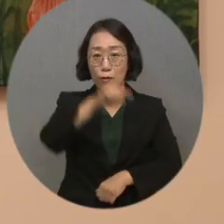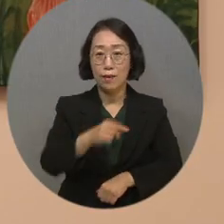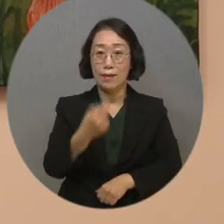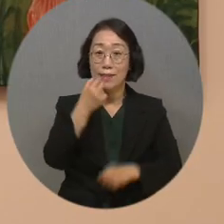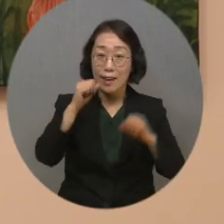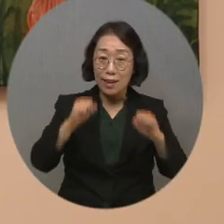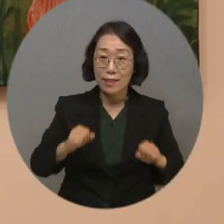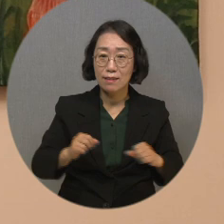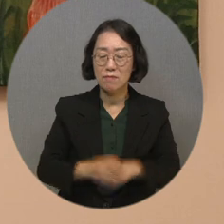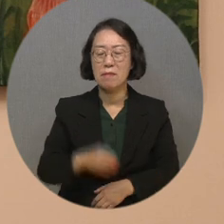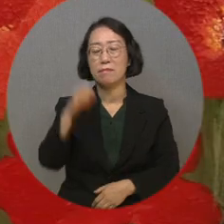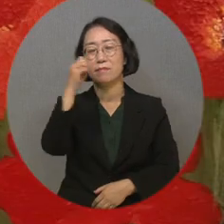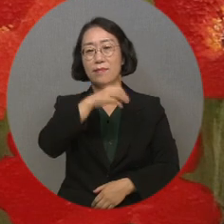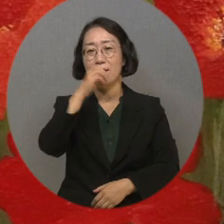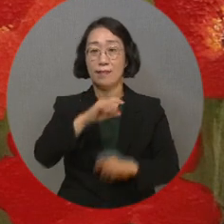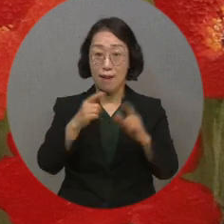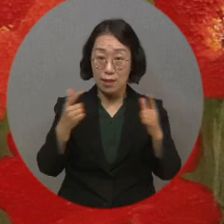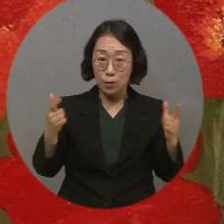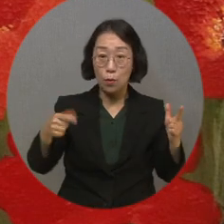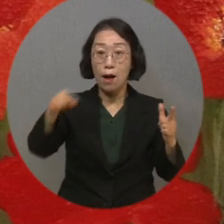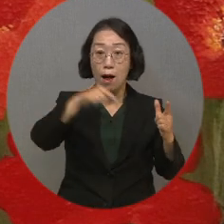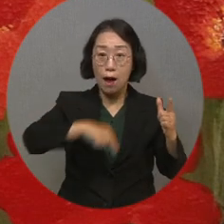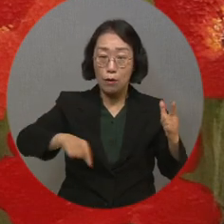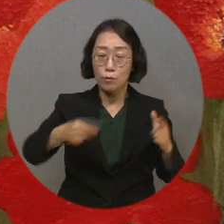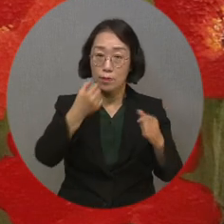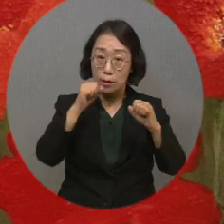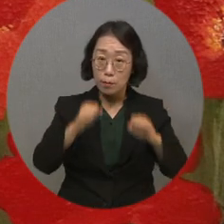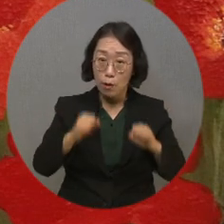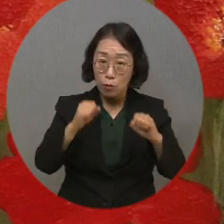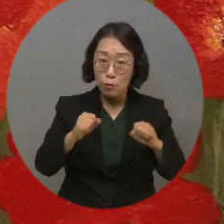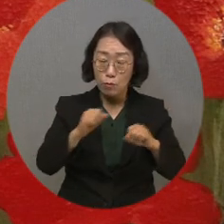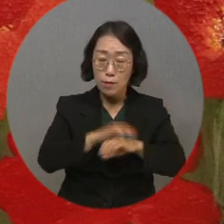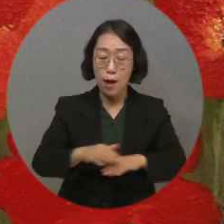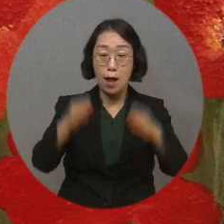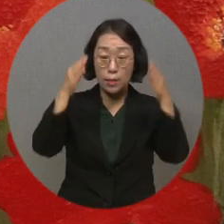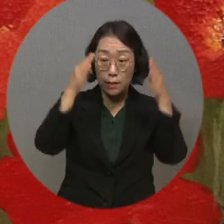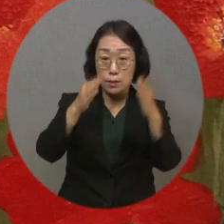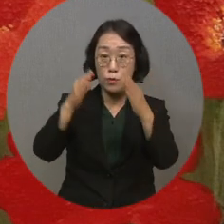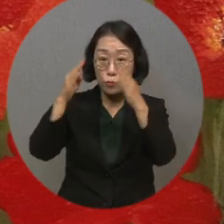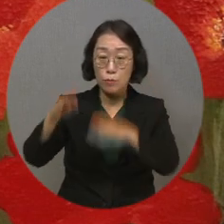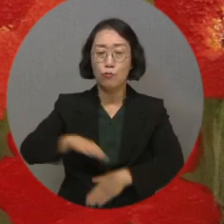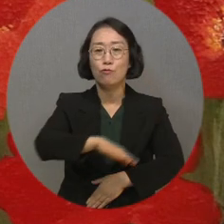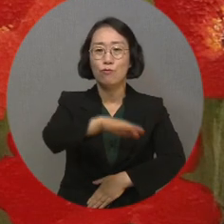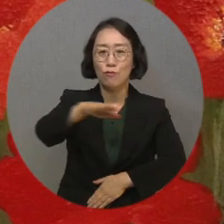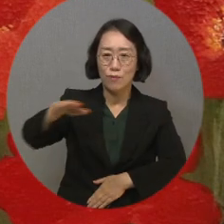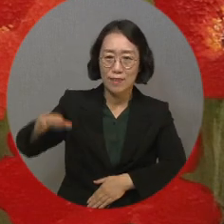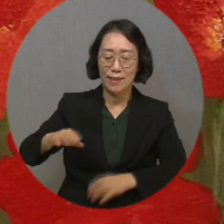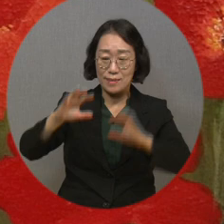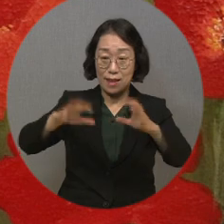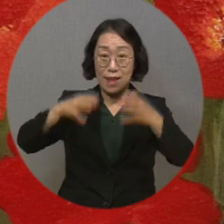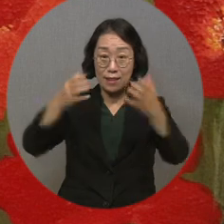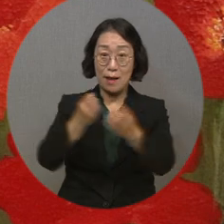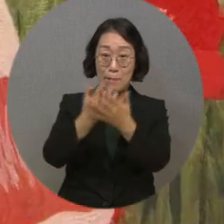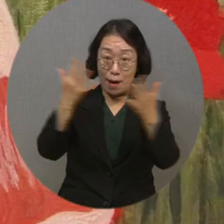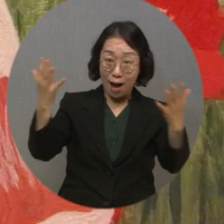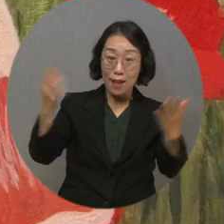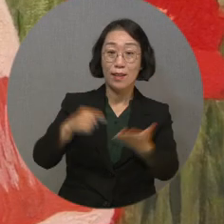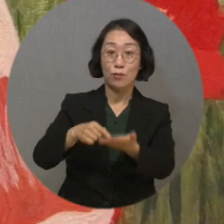그냥 지나치지 않고 그 안에 생명력에 주목해 우리에게 세상을 밝히는 자연 속